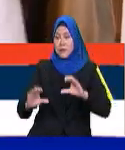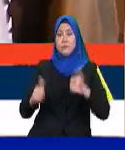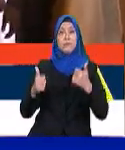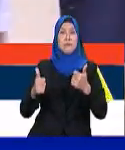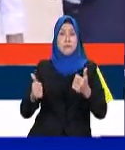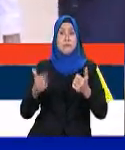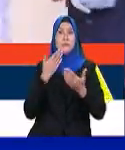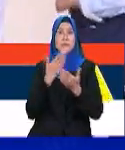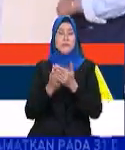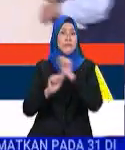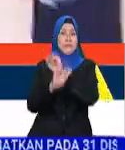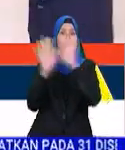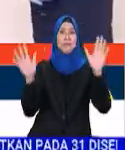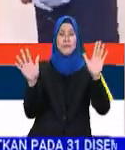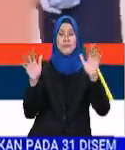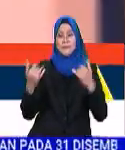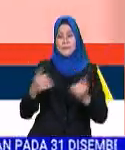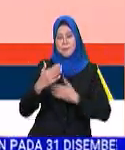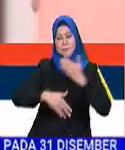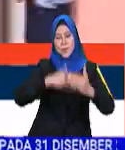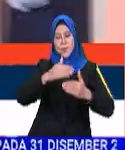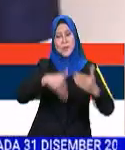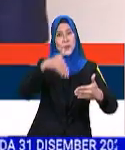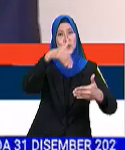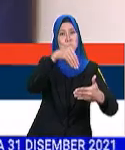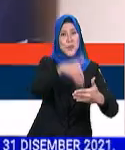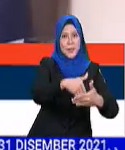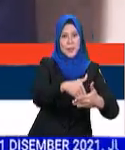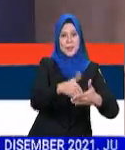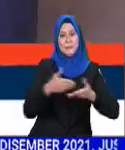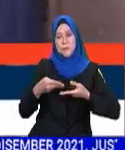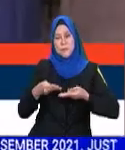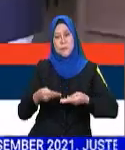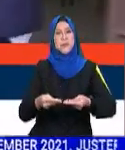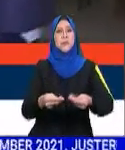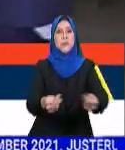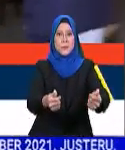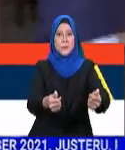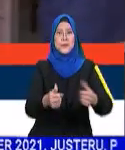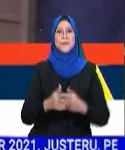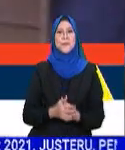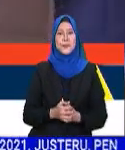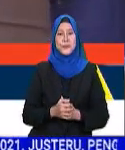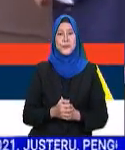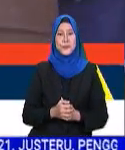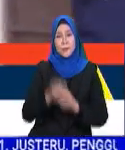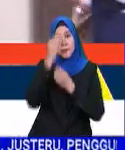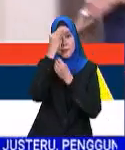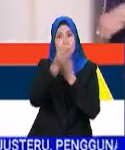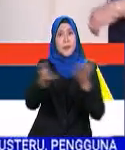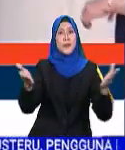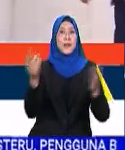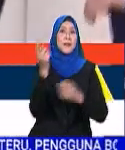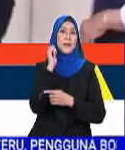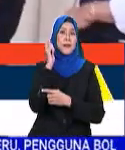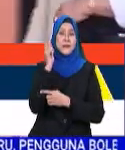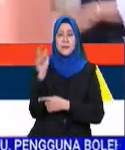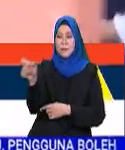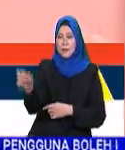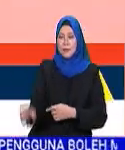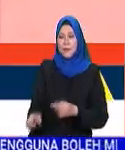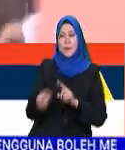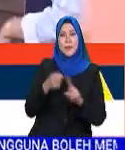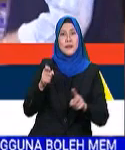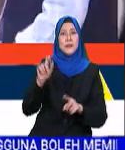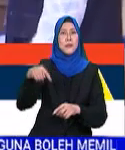dan menjadikan proses mengundi di kawasan ini berjalan dengan lancar dan baik. Untuk pengetahuan anda, sebentar tadi calon dari